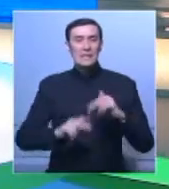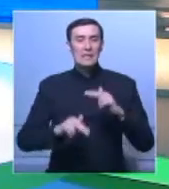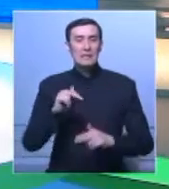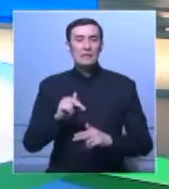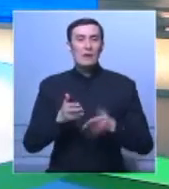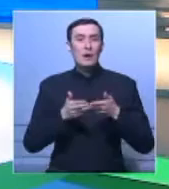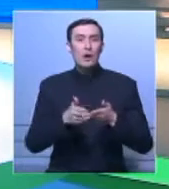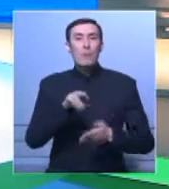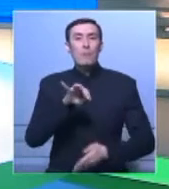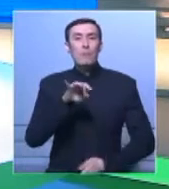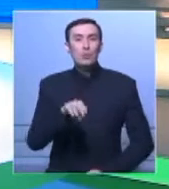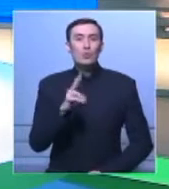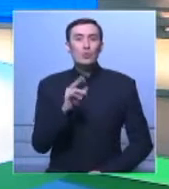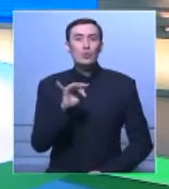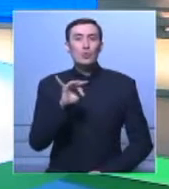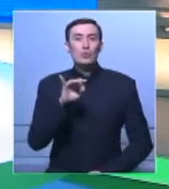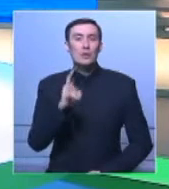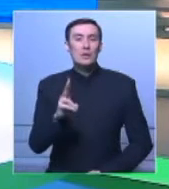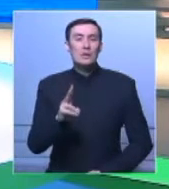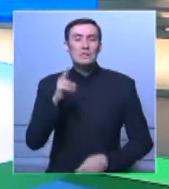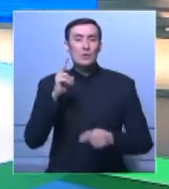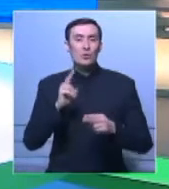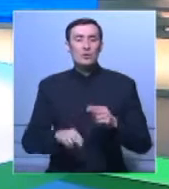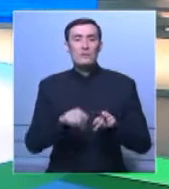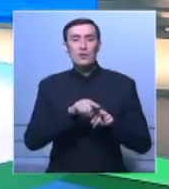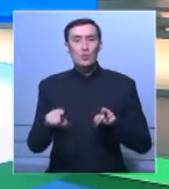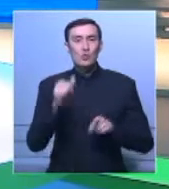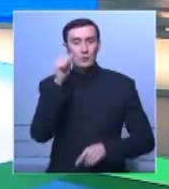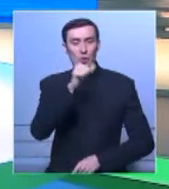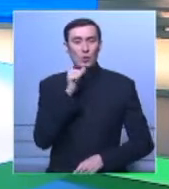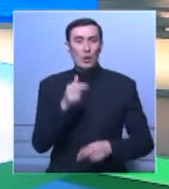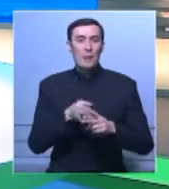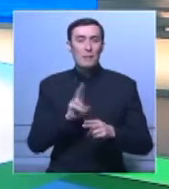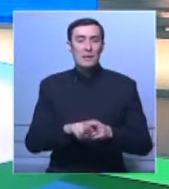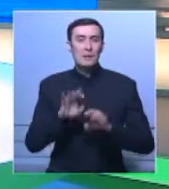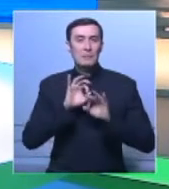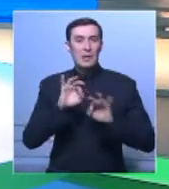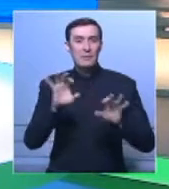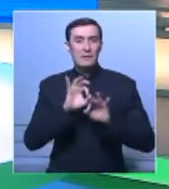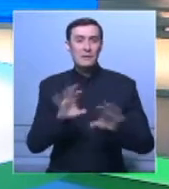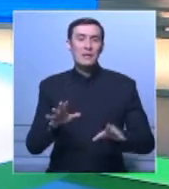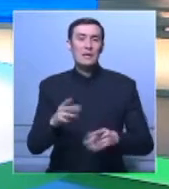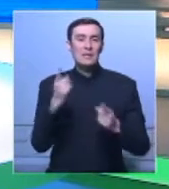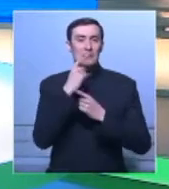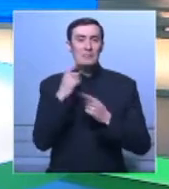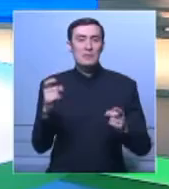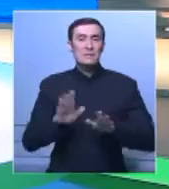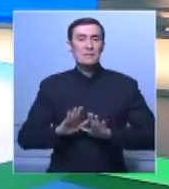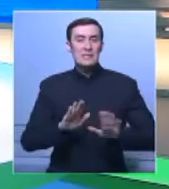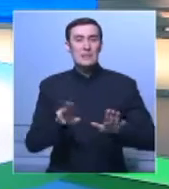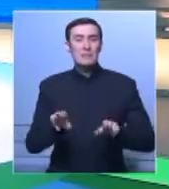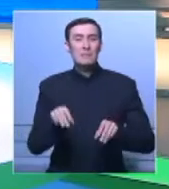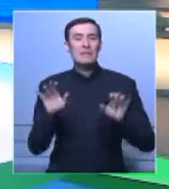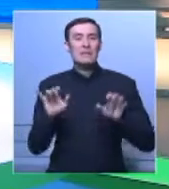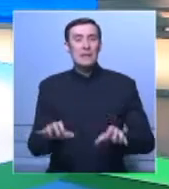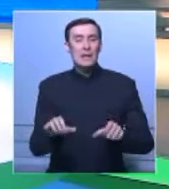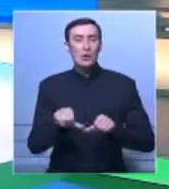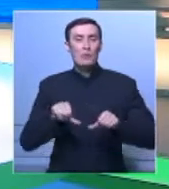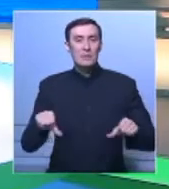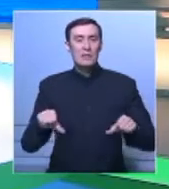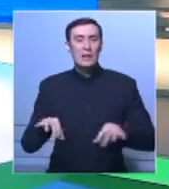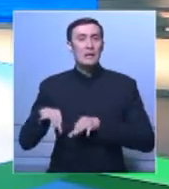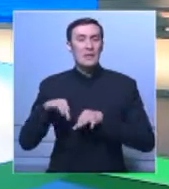Строительство порта Курок в Мангыстауской области завершится в текущем году. Об этом на брифинге СЦК сообщил заместитель председателя комитета